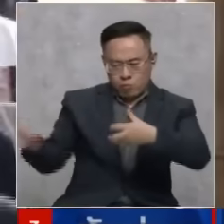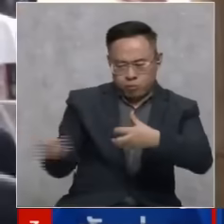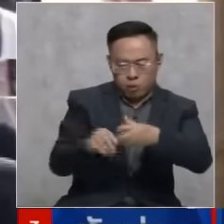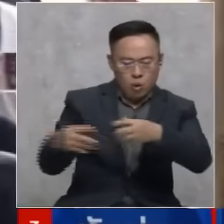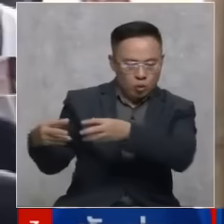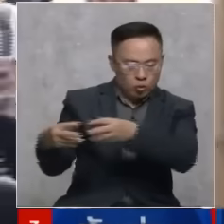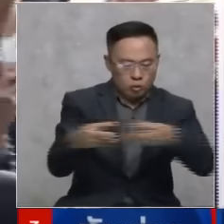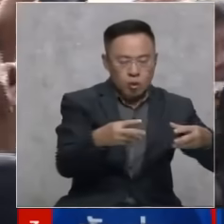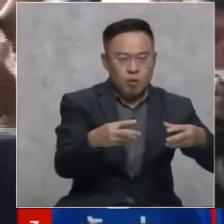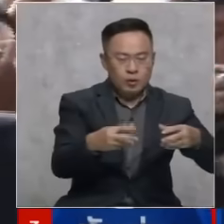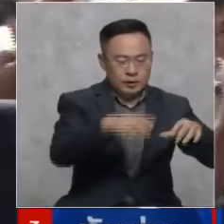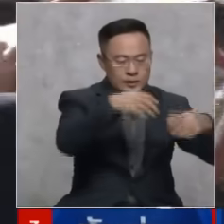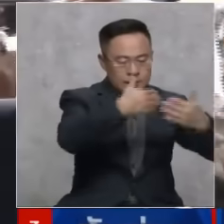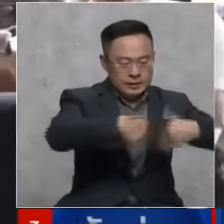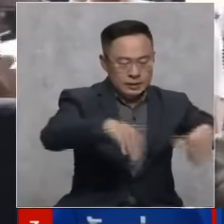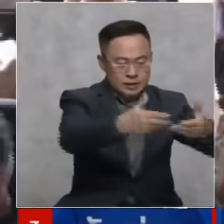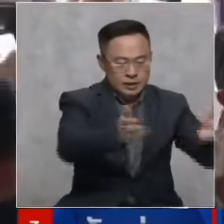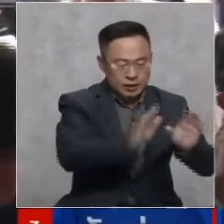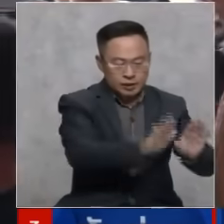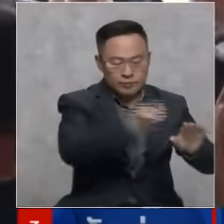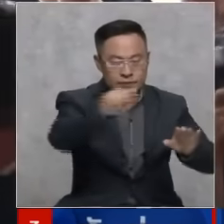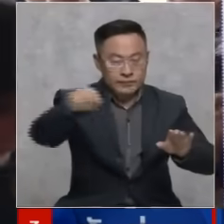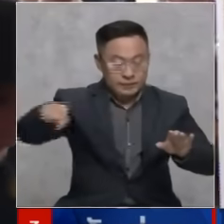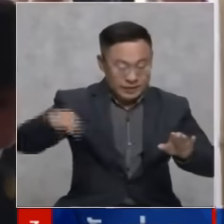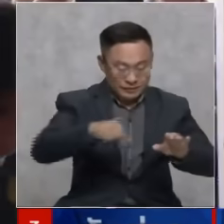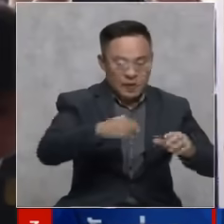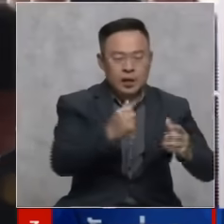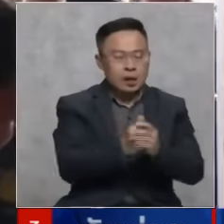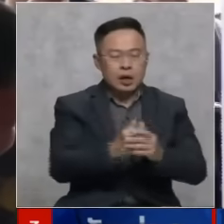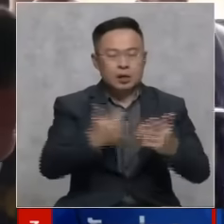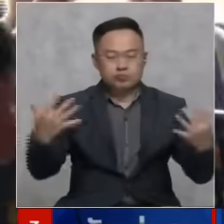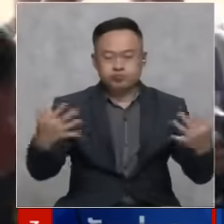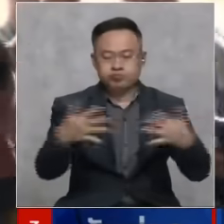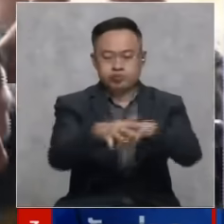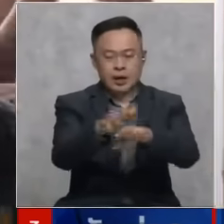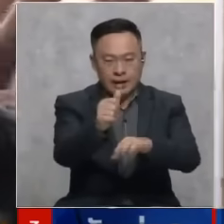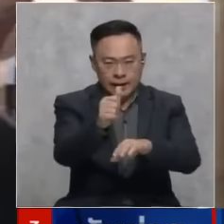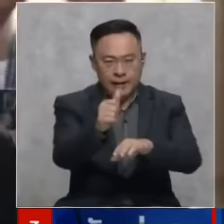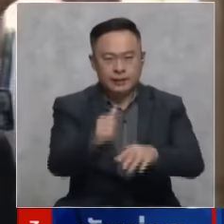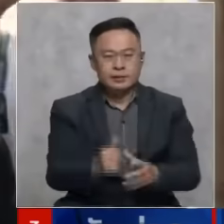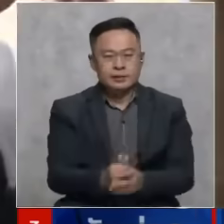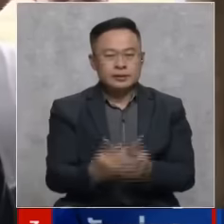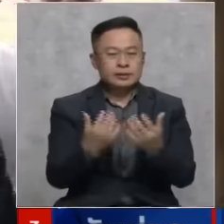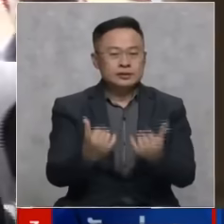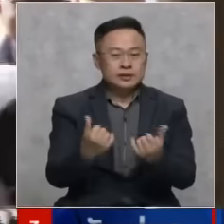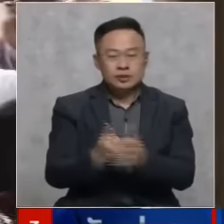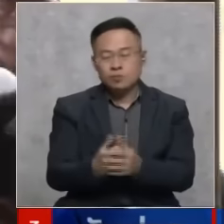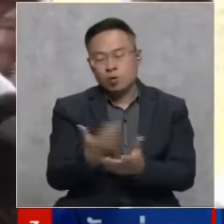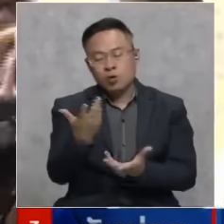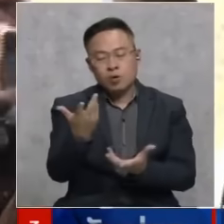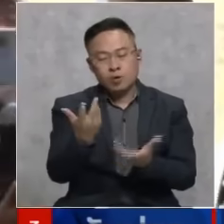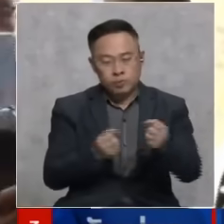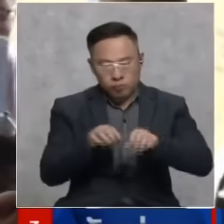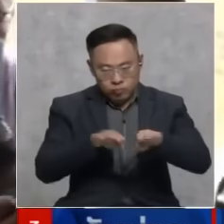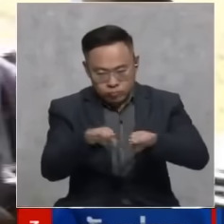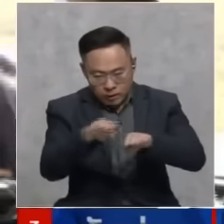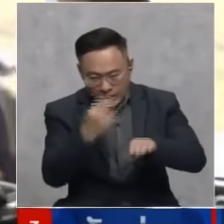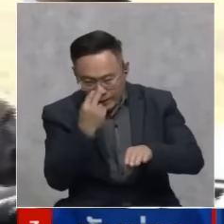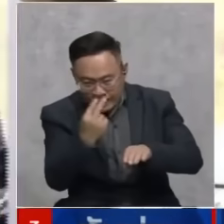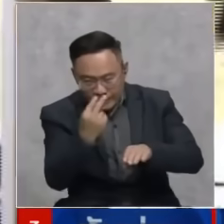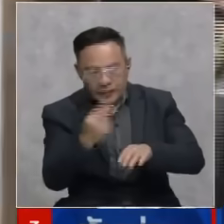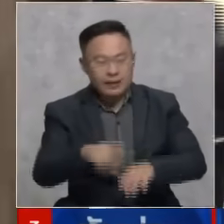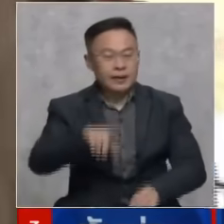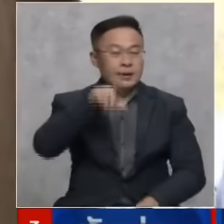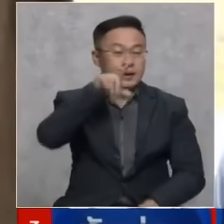เหนียวไก่ย่างใช่ไหมแวะก่อนเติมพลังกันก่อนนะคะไปซื้อข้าวเหนียวไก่ย่างบริเวณทางเข้าเขื่อนแล้วก็ชิม